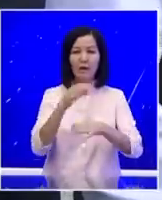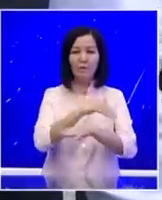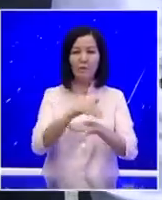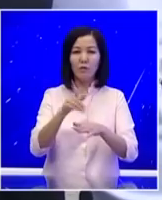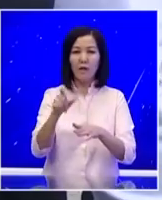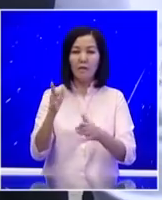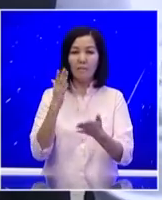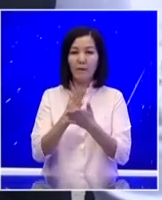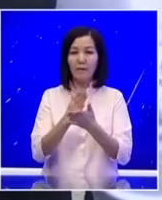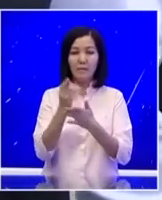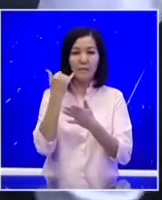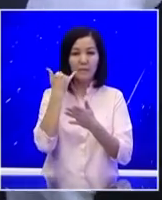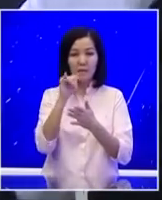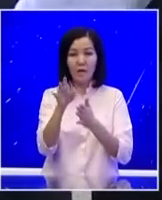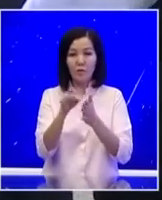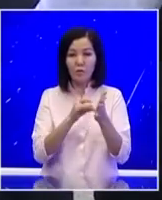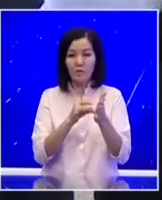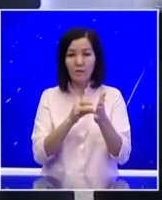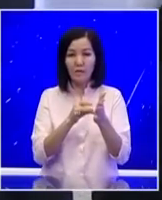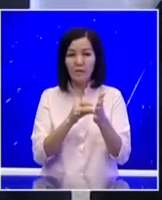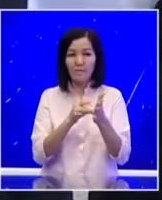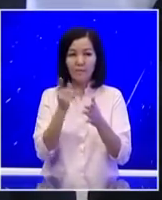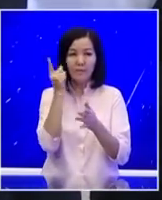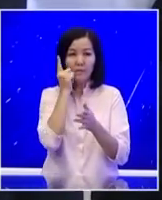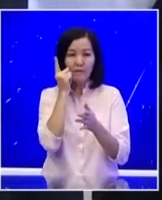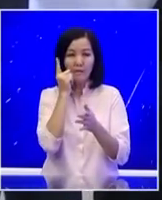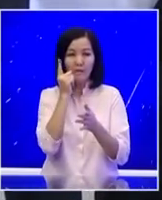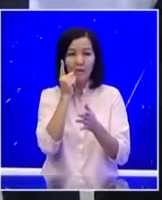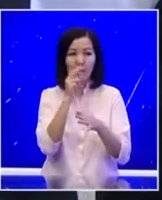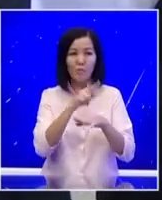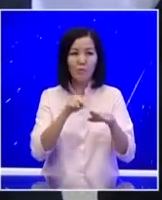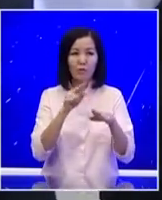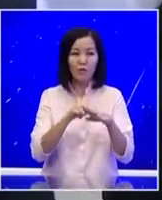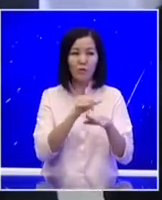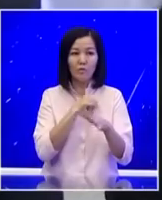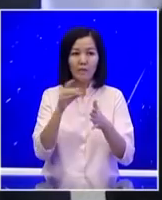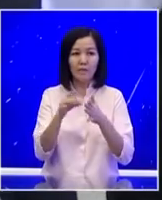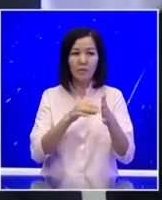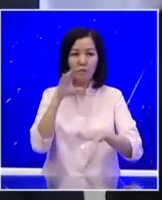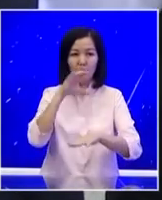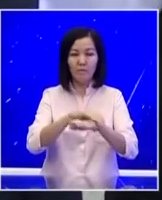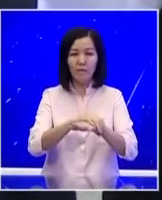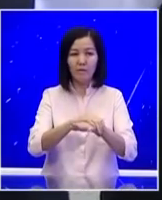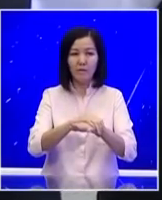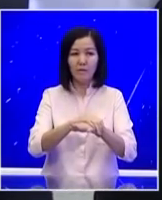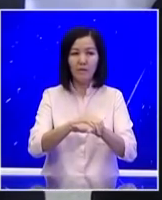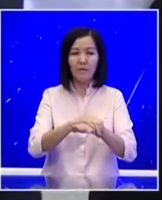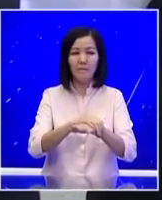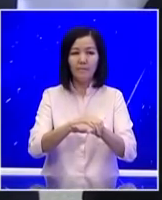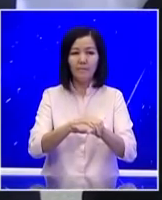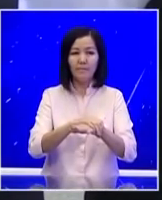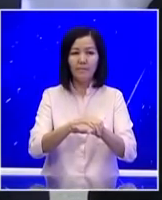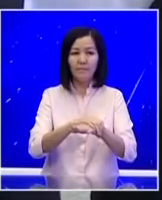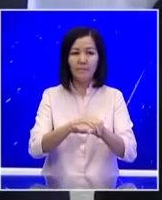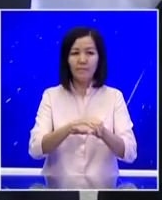шықты. Сразу мына жерде рациямен жаңағы участковыйға беріледі. Участковый баратта, ближайший патруль, міне, көрдіңіз,